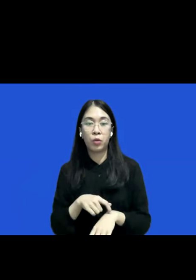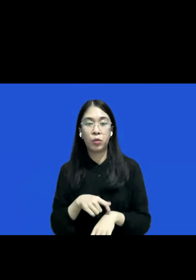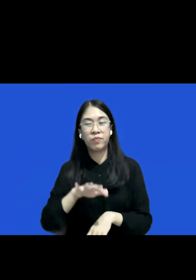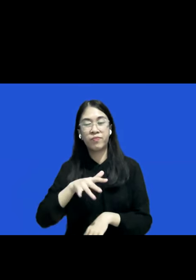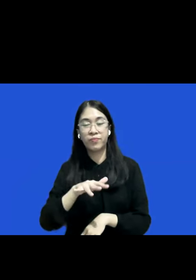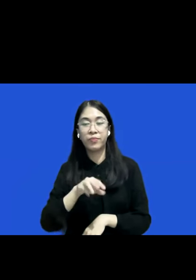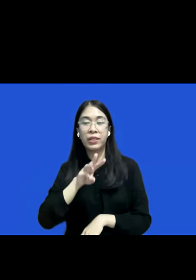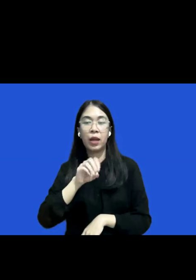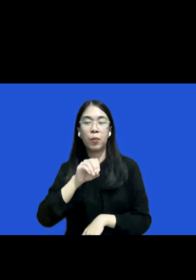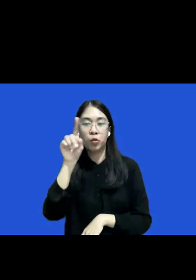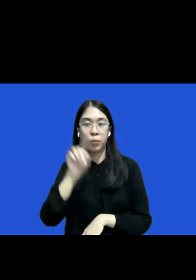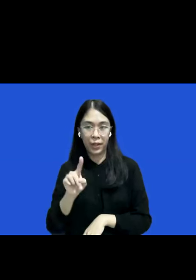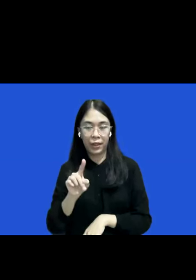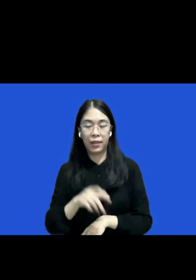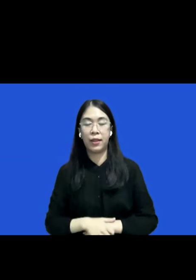lebih 30 menit, Bang.